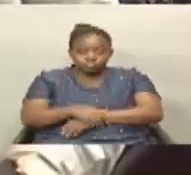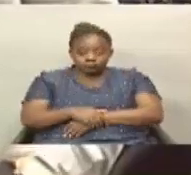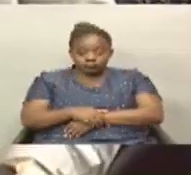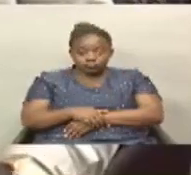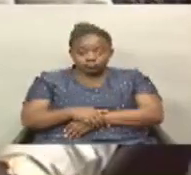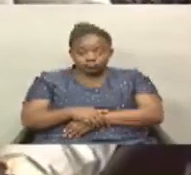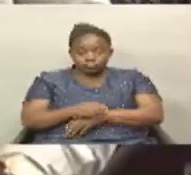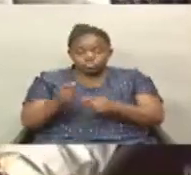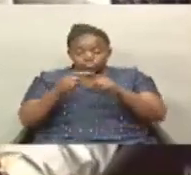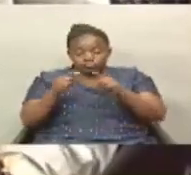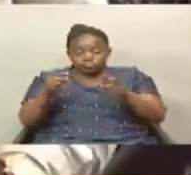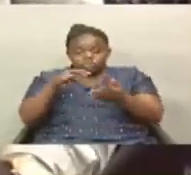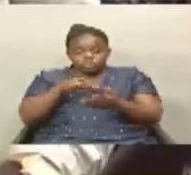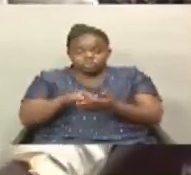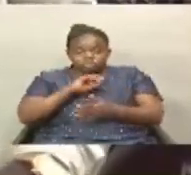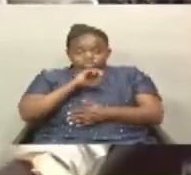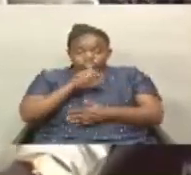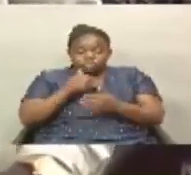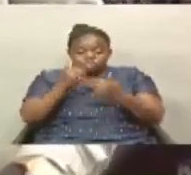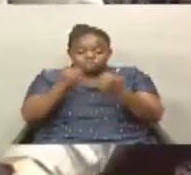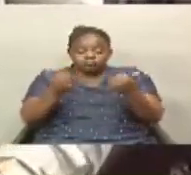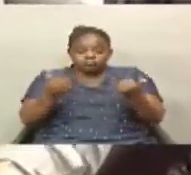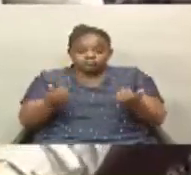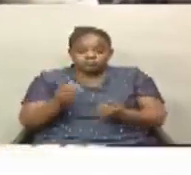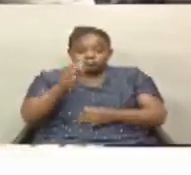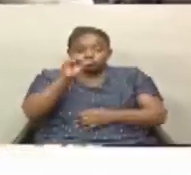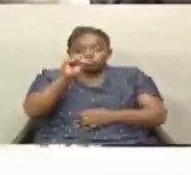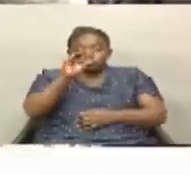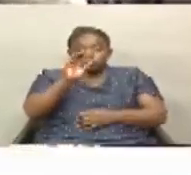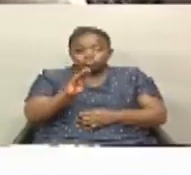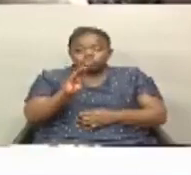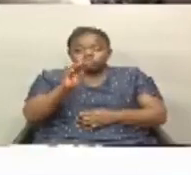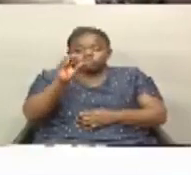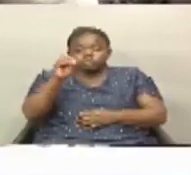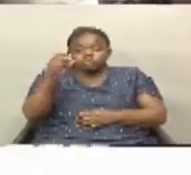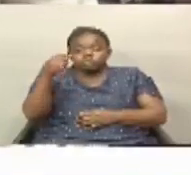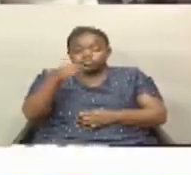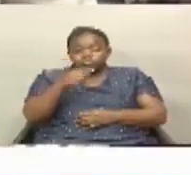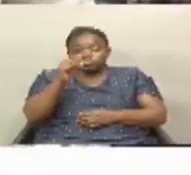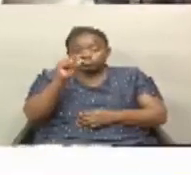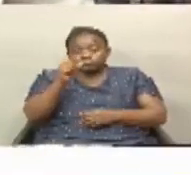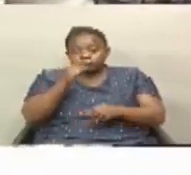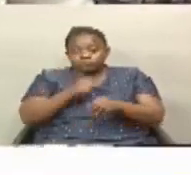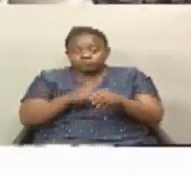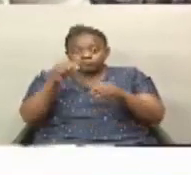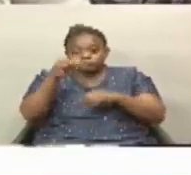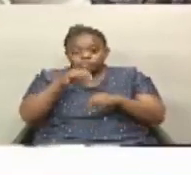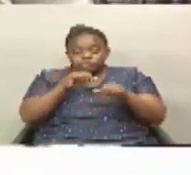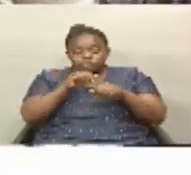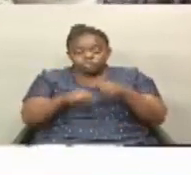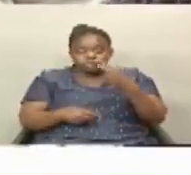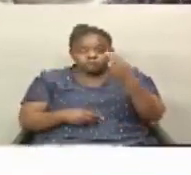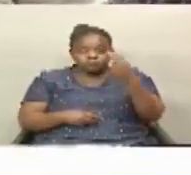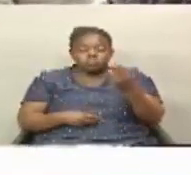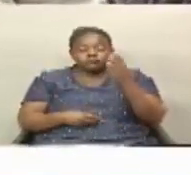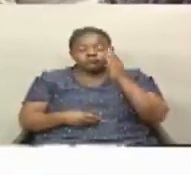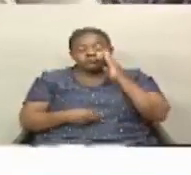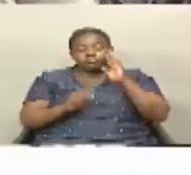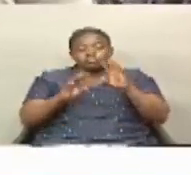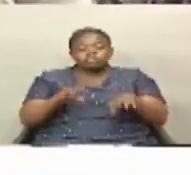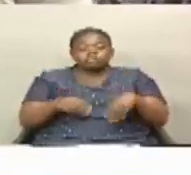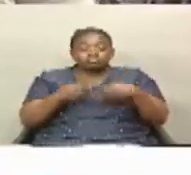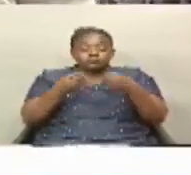naye twasitukiddemu ffe ng'abaana basomere Kasaka mukadde akatono ne twesonda siringi obukadde bubiri bwe tuzze nabo